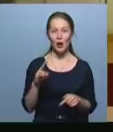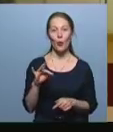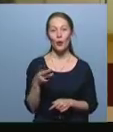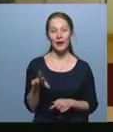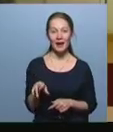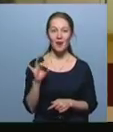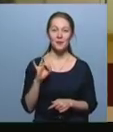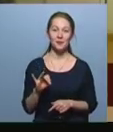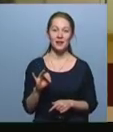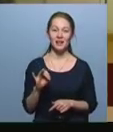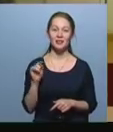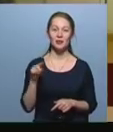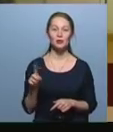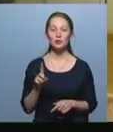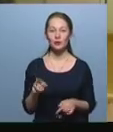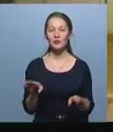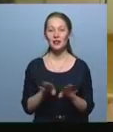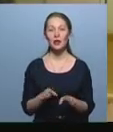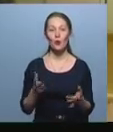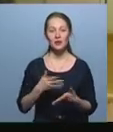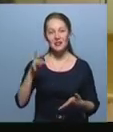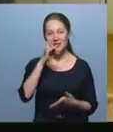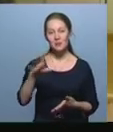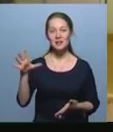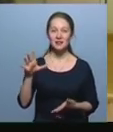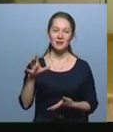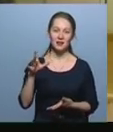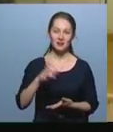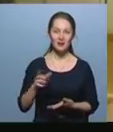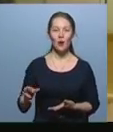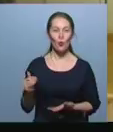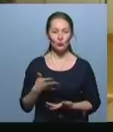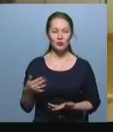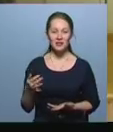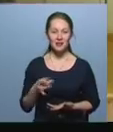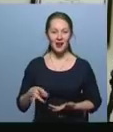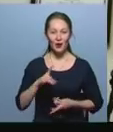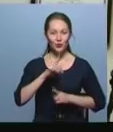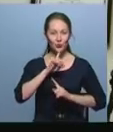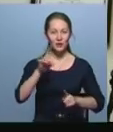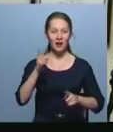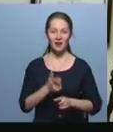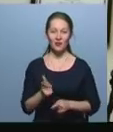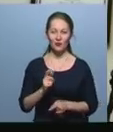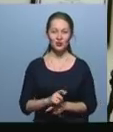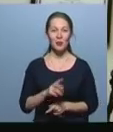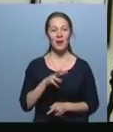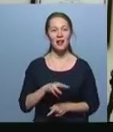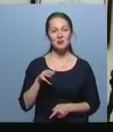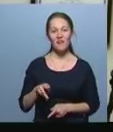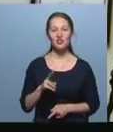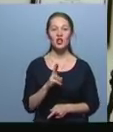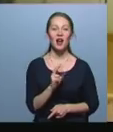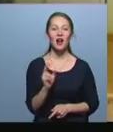что такие у нас знаменитые, у нас вообще уникальный район, у нас наш бренд Михаил Тимофеевич Калашников, который